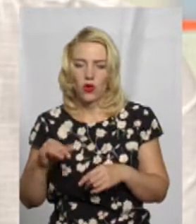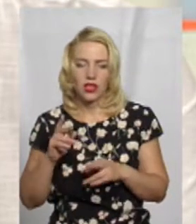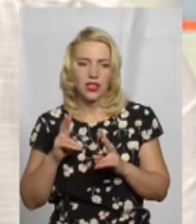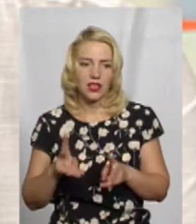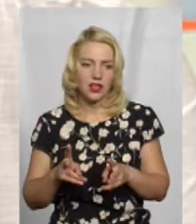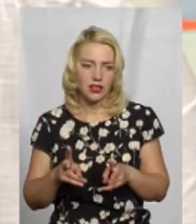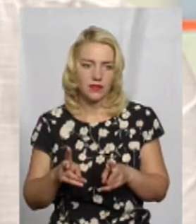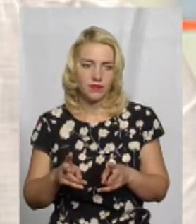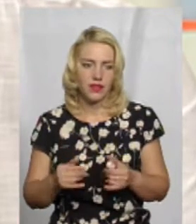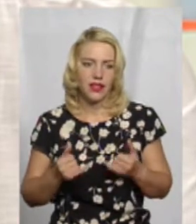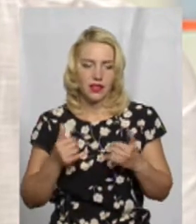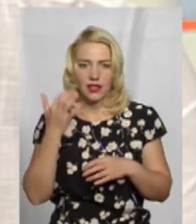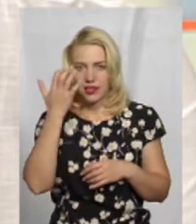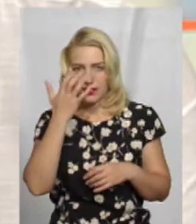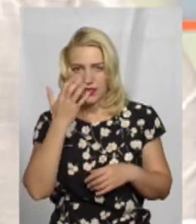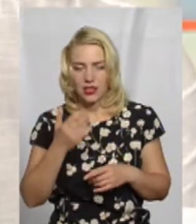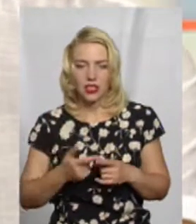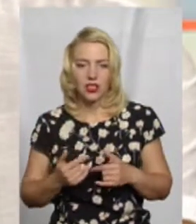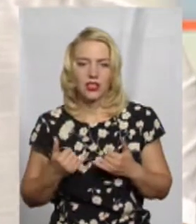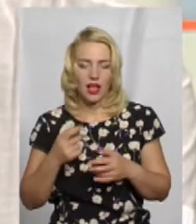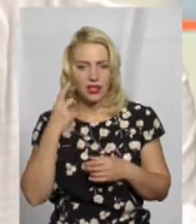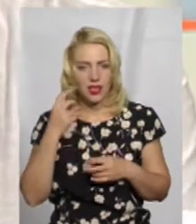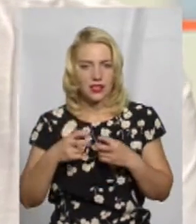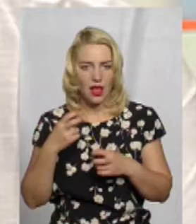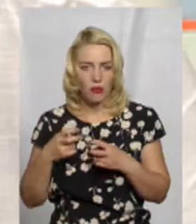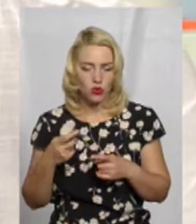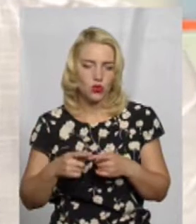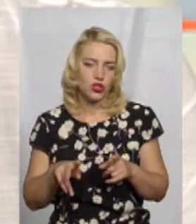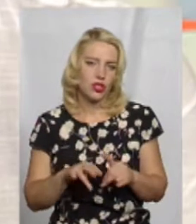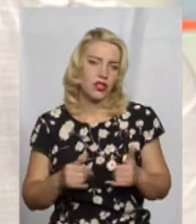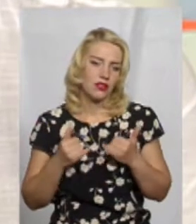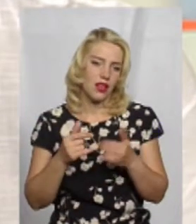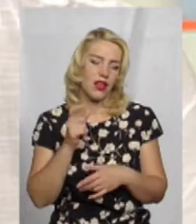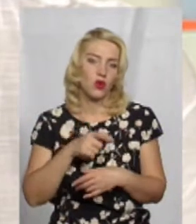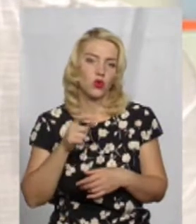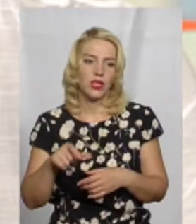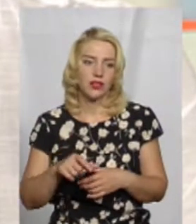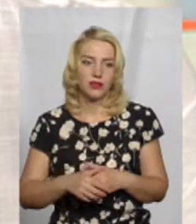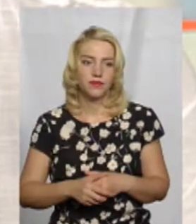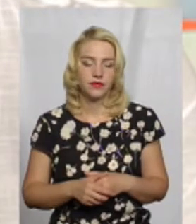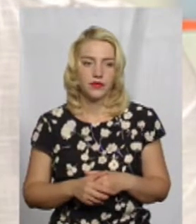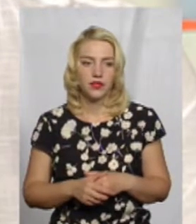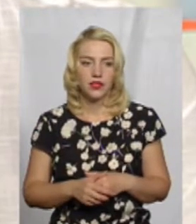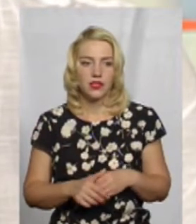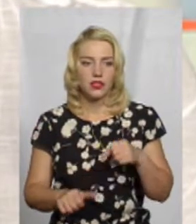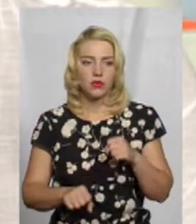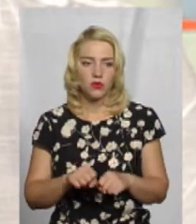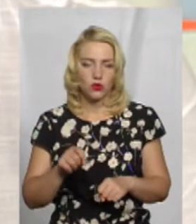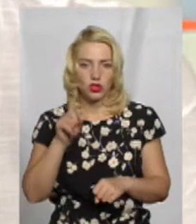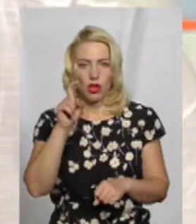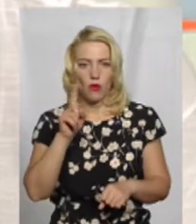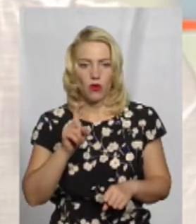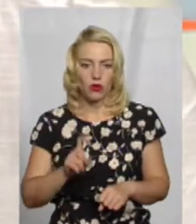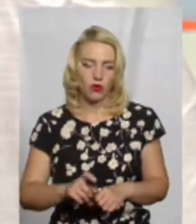із, для незрячих, як для слабочуючих, так і для людей з порушенням